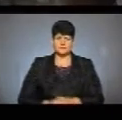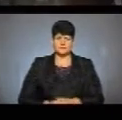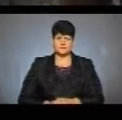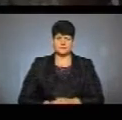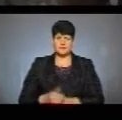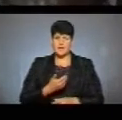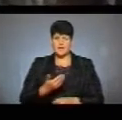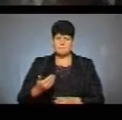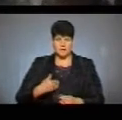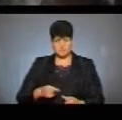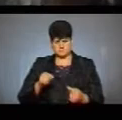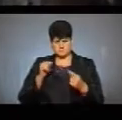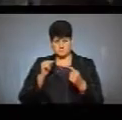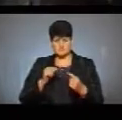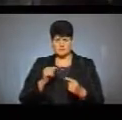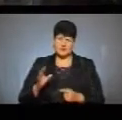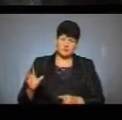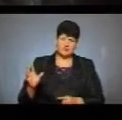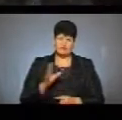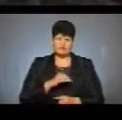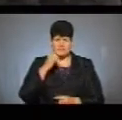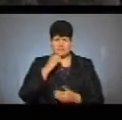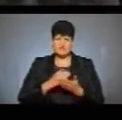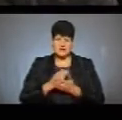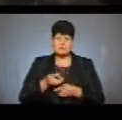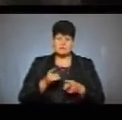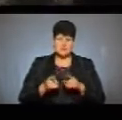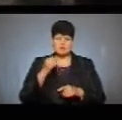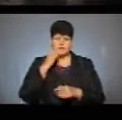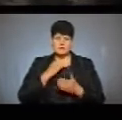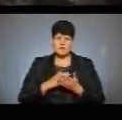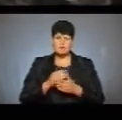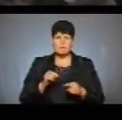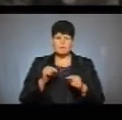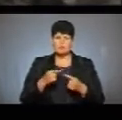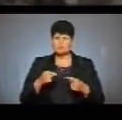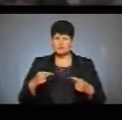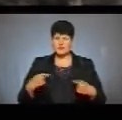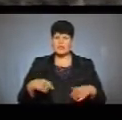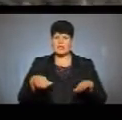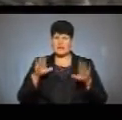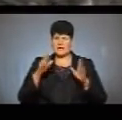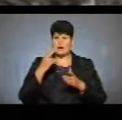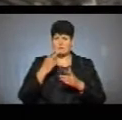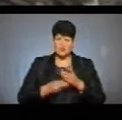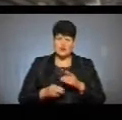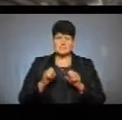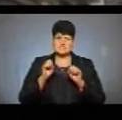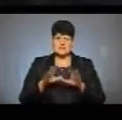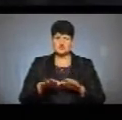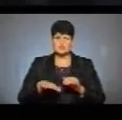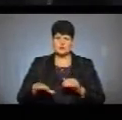Ми категорично проти, як і всі ветерани, справжні ветерани, проти будь-яких капітуляцій, здач територій, домовлянь з